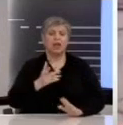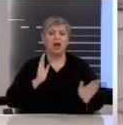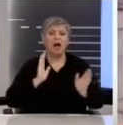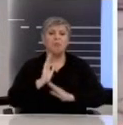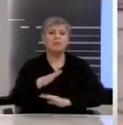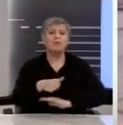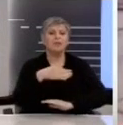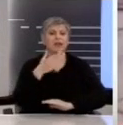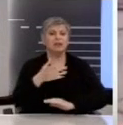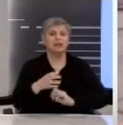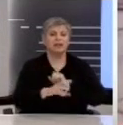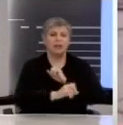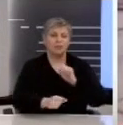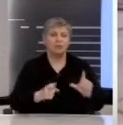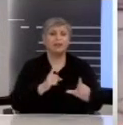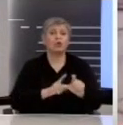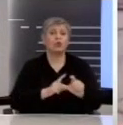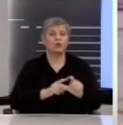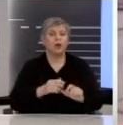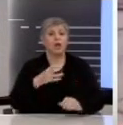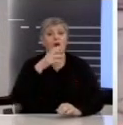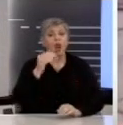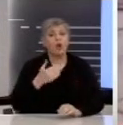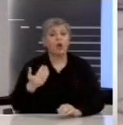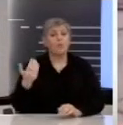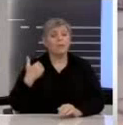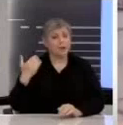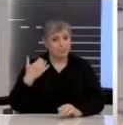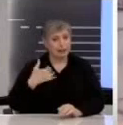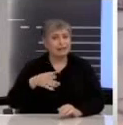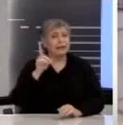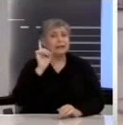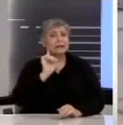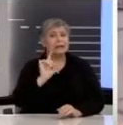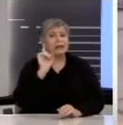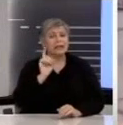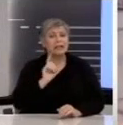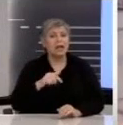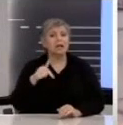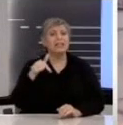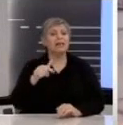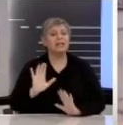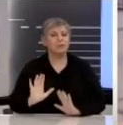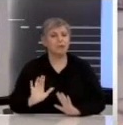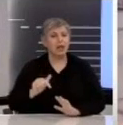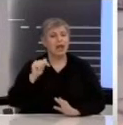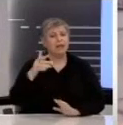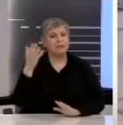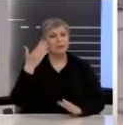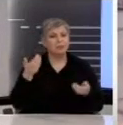Κουτσούμπας, καταλάβατε. Διότι προηγούμενα, κυρία Γεννηματά, προσπαθήσατε να κάνετε